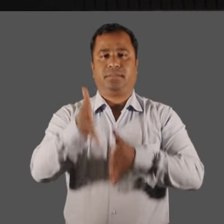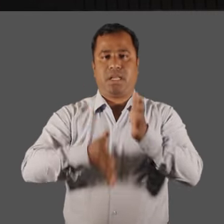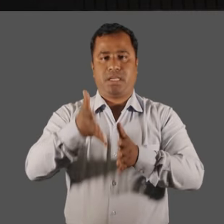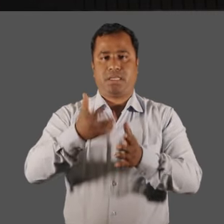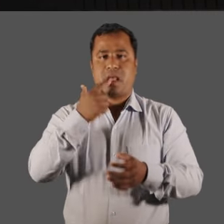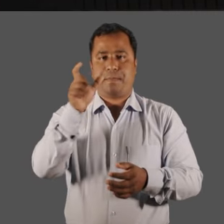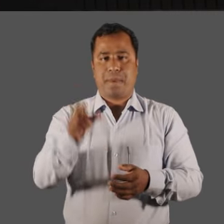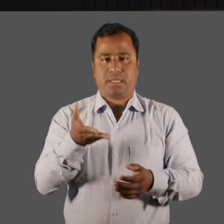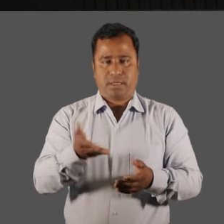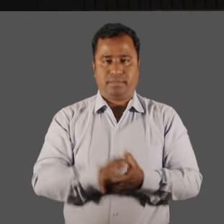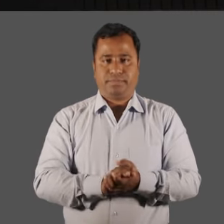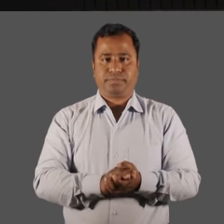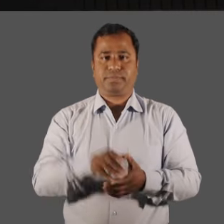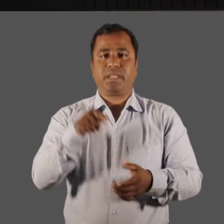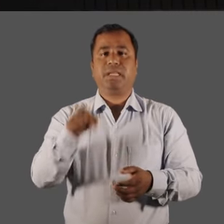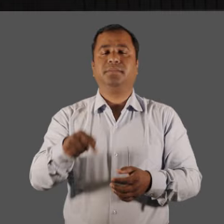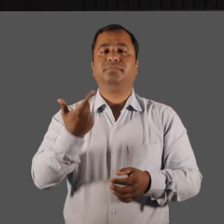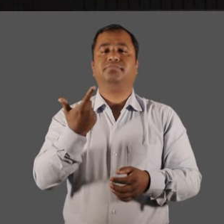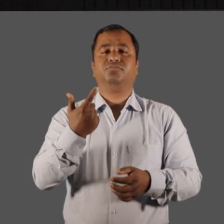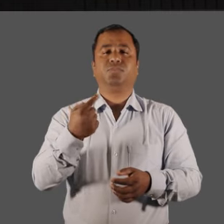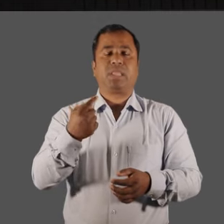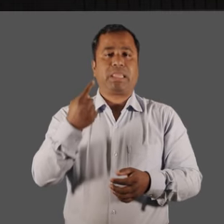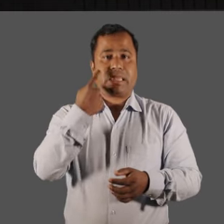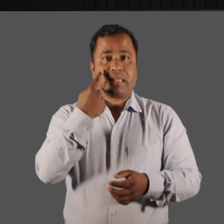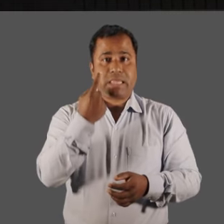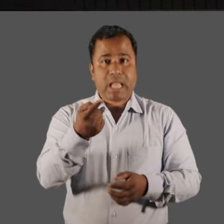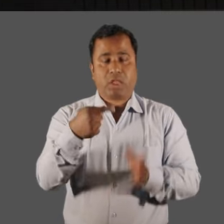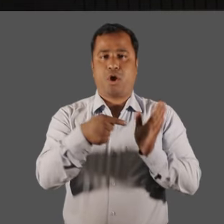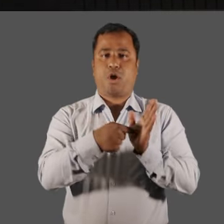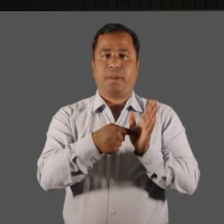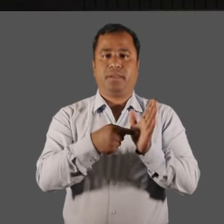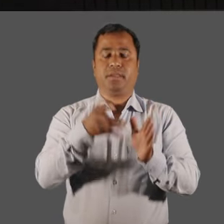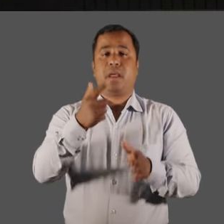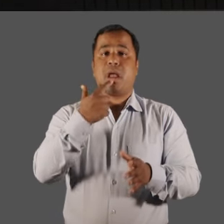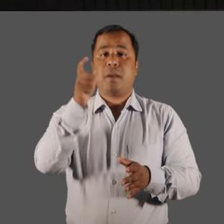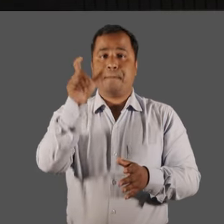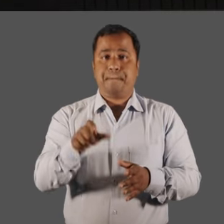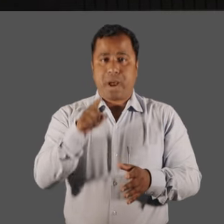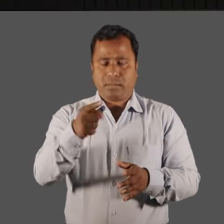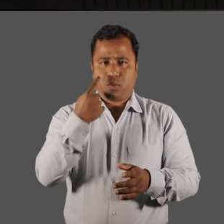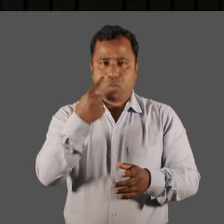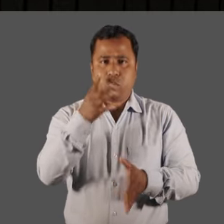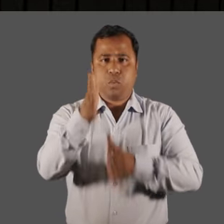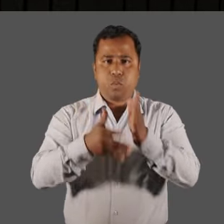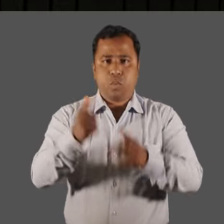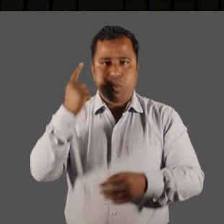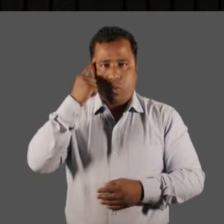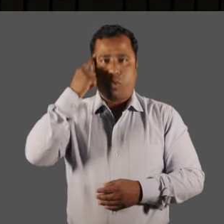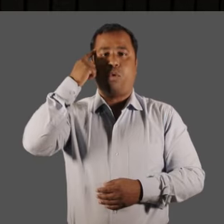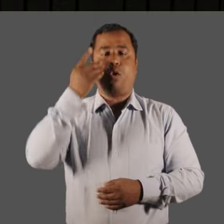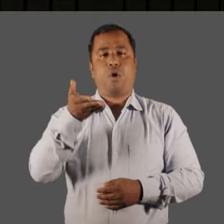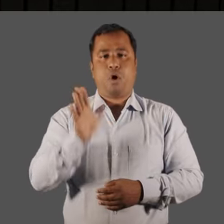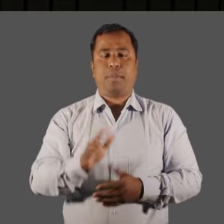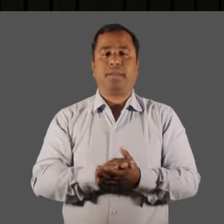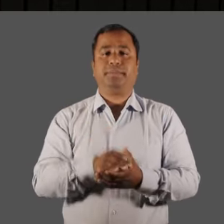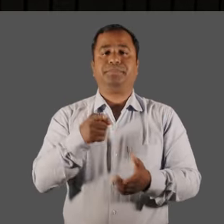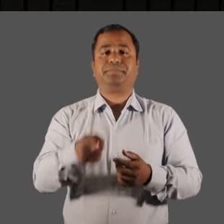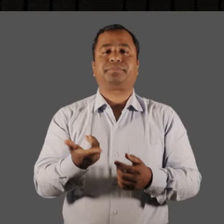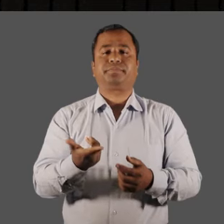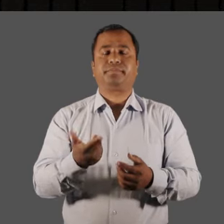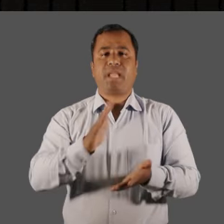ভাষা। একটা ভিজুয়াল ল্যাঙ্গুয়েজ, অর্থাৎ আপনাকে আসলে দেখতে হবে। ভাষাটা বুঝতে হলে আপনাকে দেখে বুঝতে হবে। ভাষাটার জন্য তো আমরা জানি যে